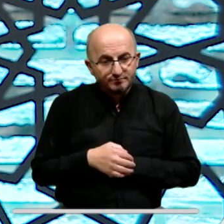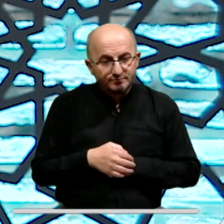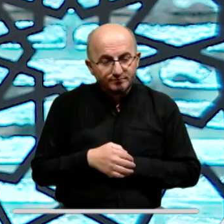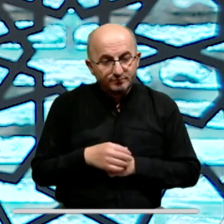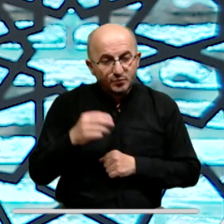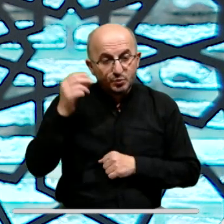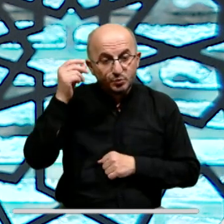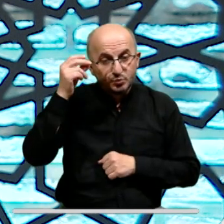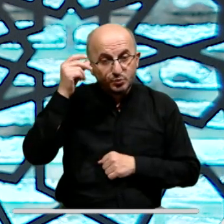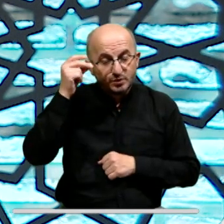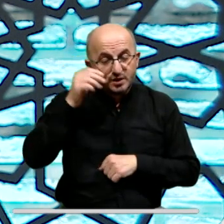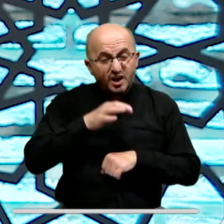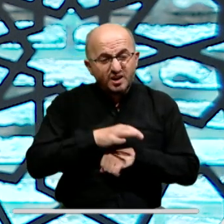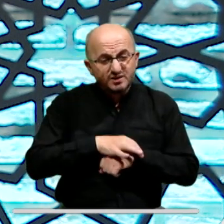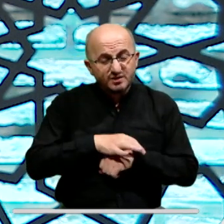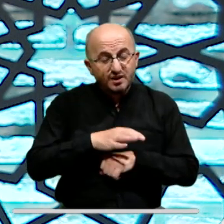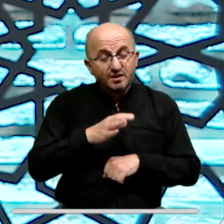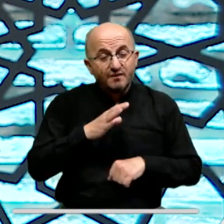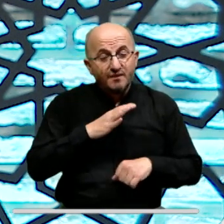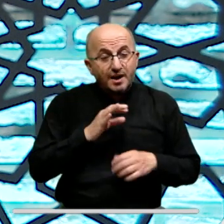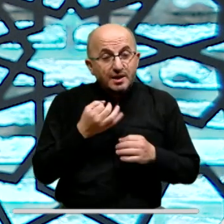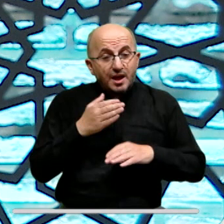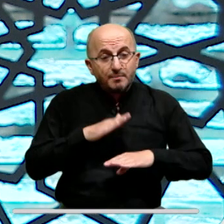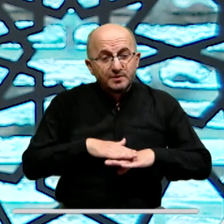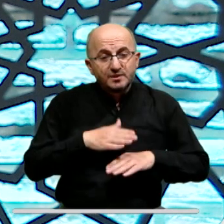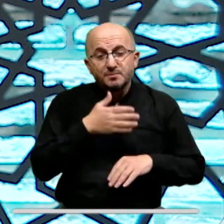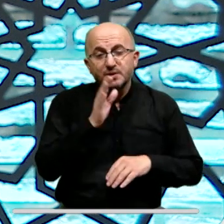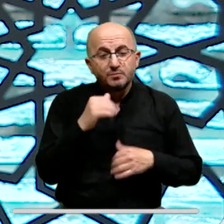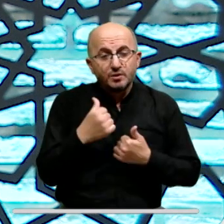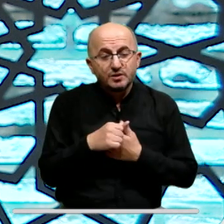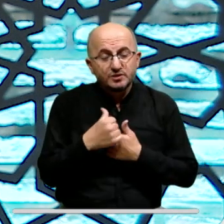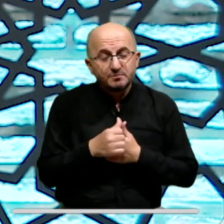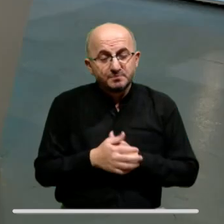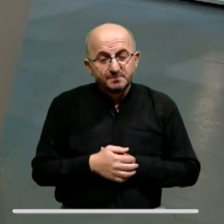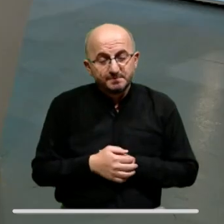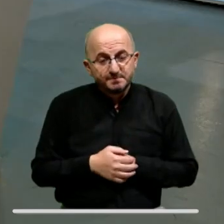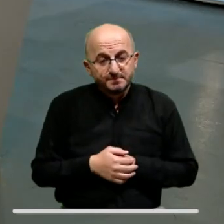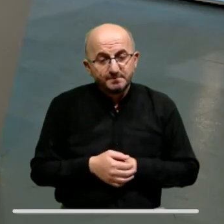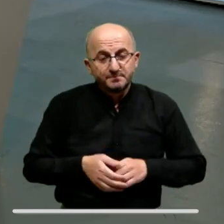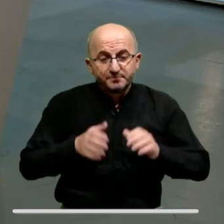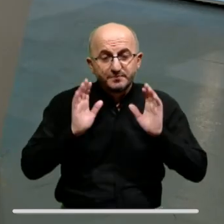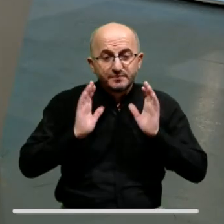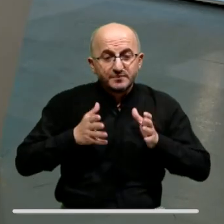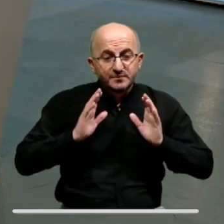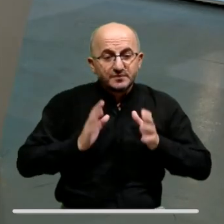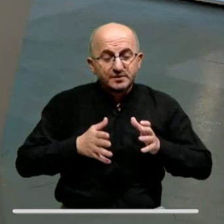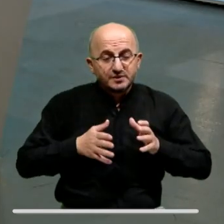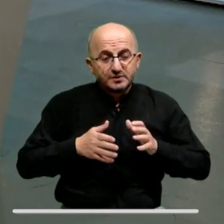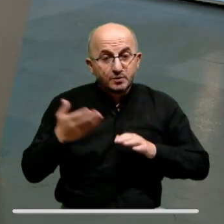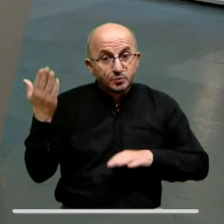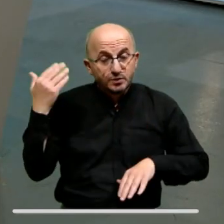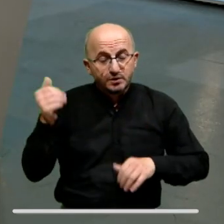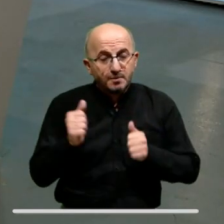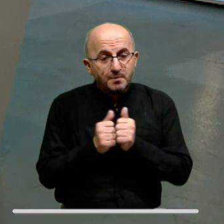Unutkanlık ve ne yaptığını bilmiyor. Ve üstelik namaz kılmak, önceden namaz